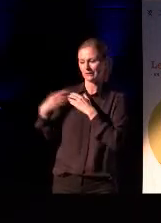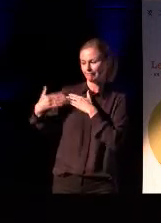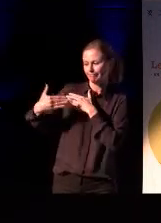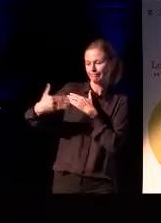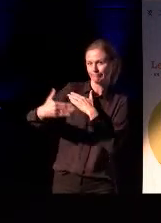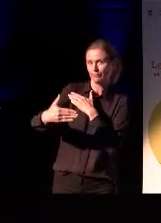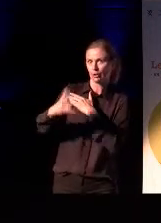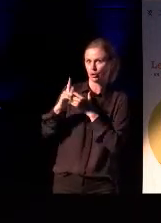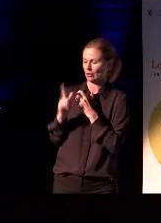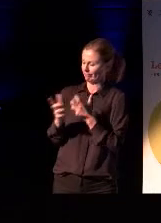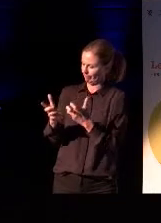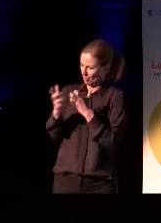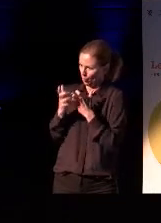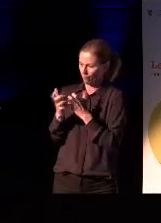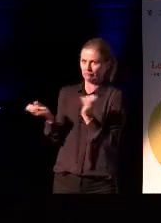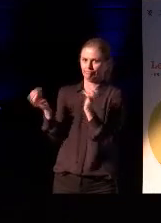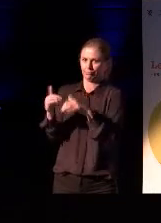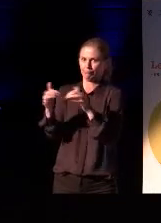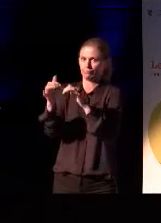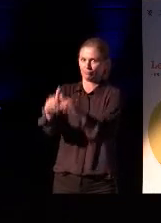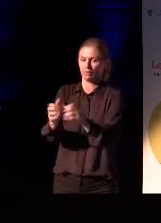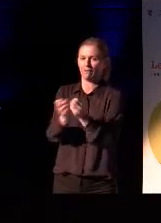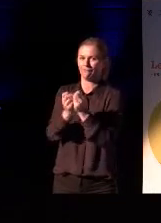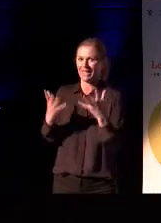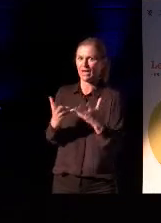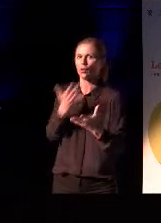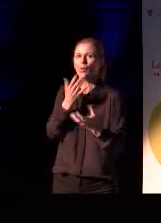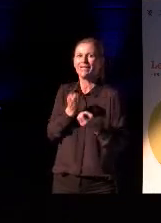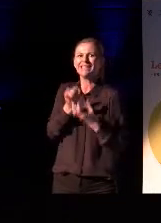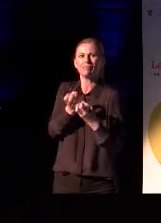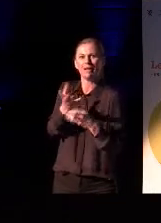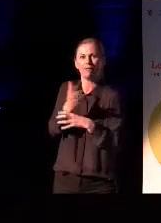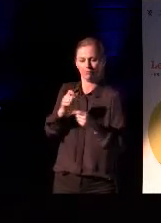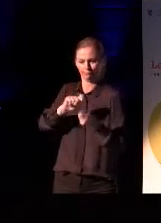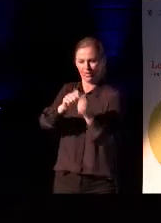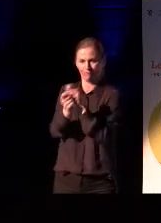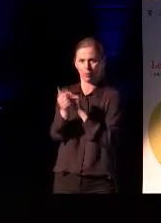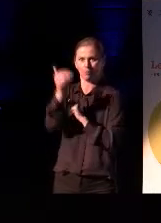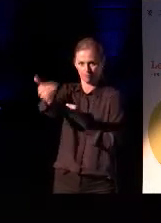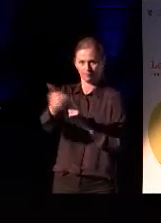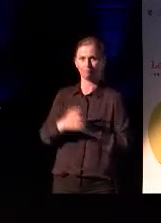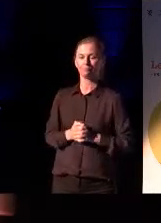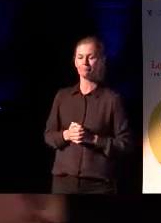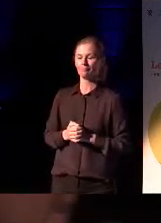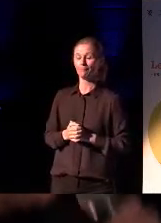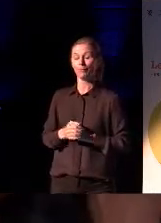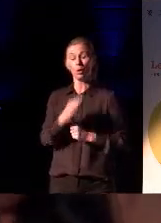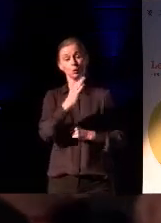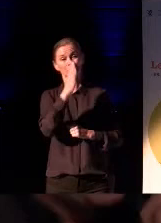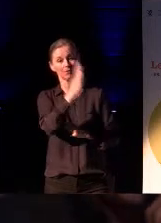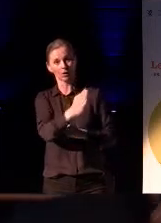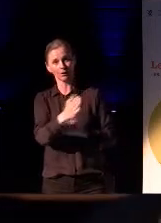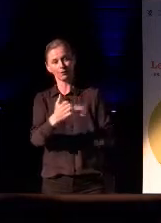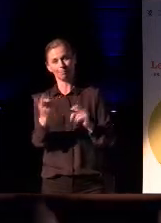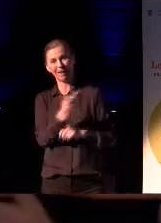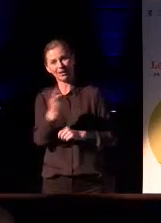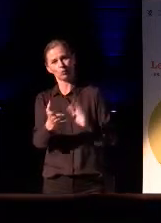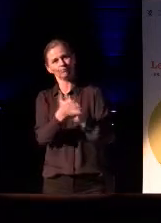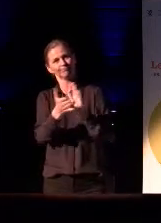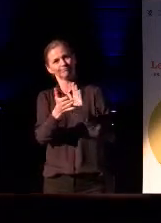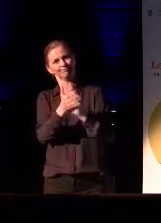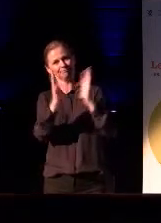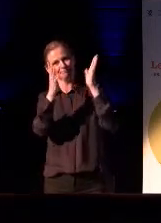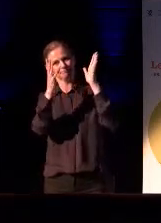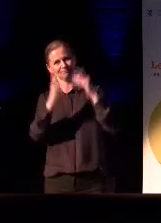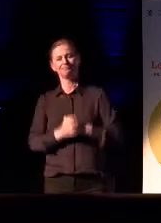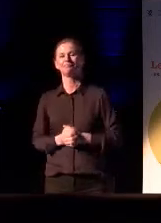har vi nå behov for, for å få enda flere gode innspill til denne reformen. Tusen takk. Gi dem en stor hånd.